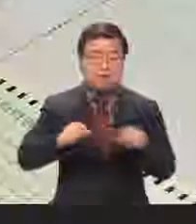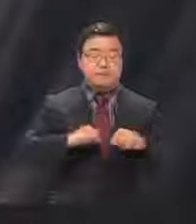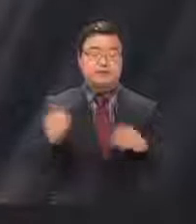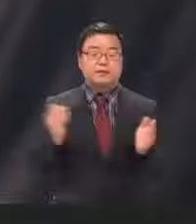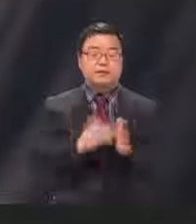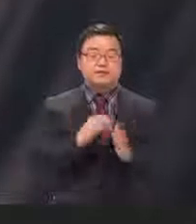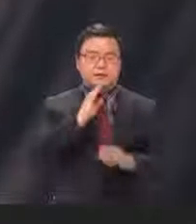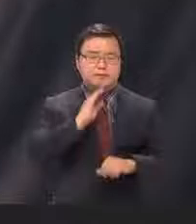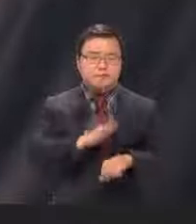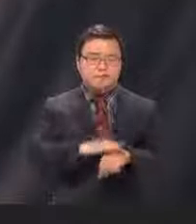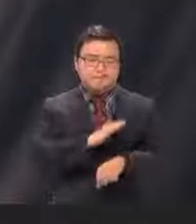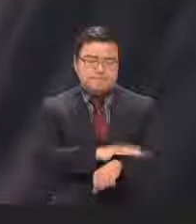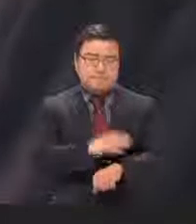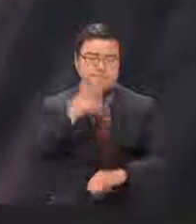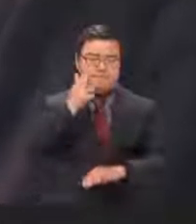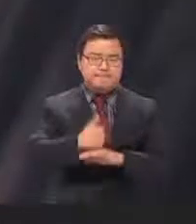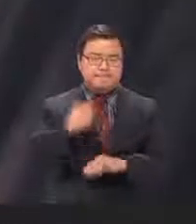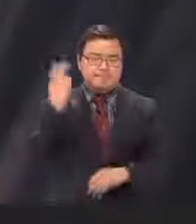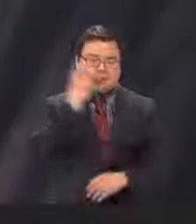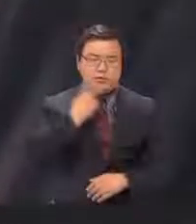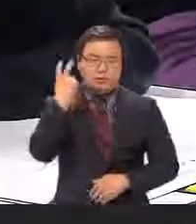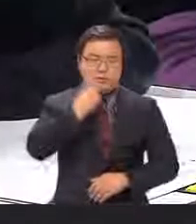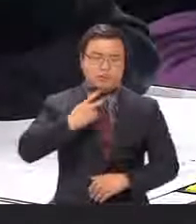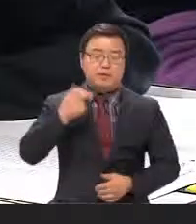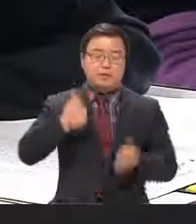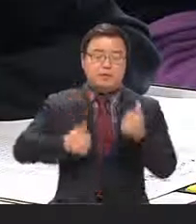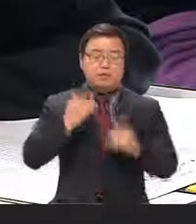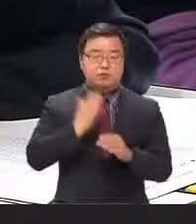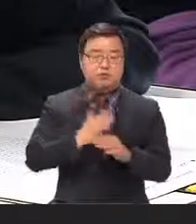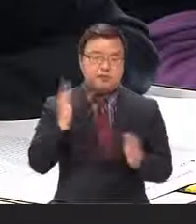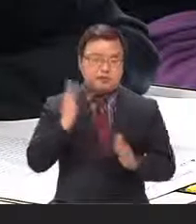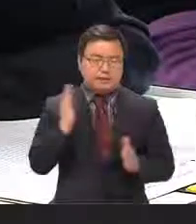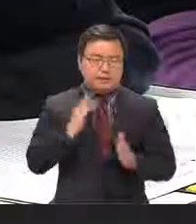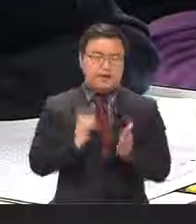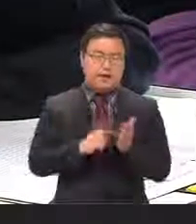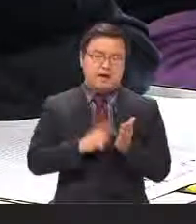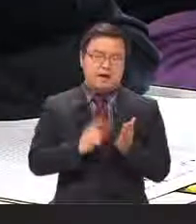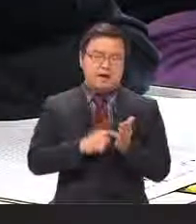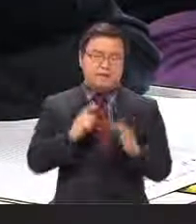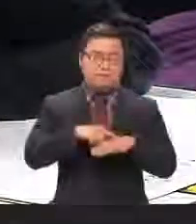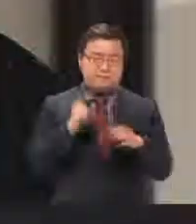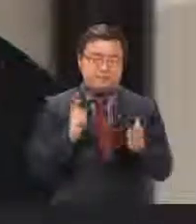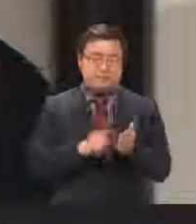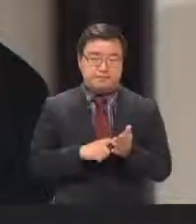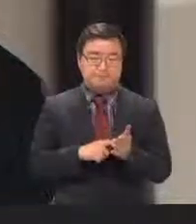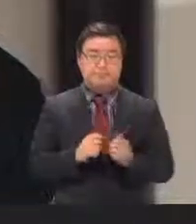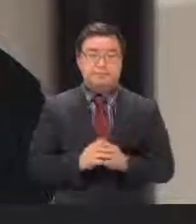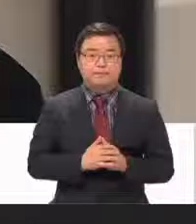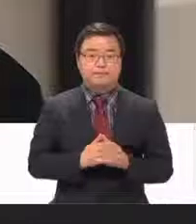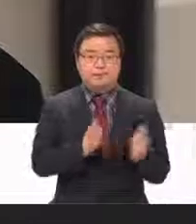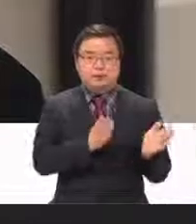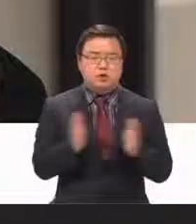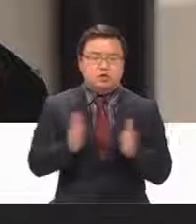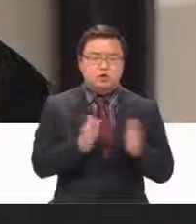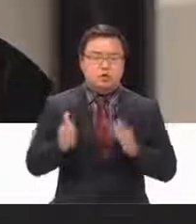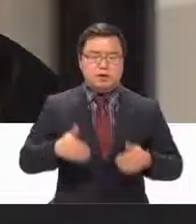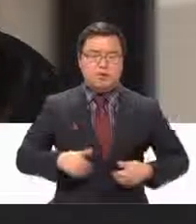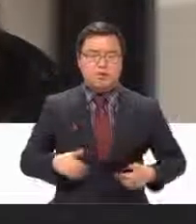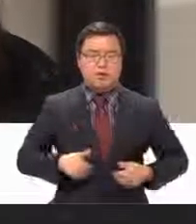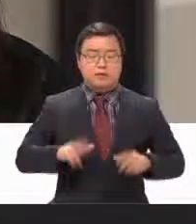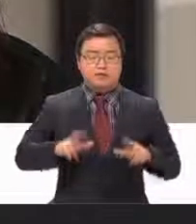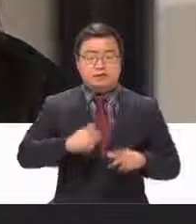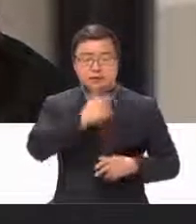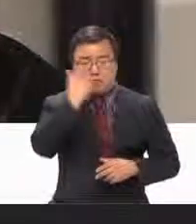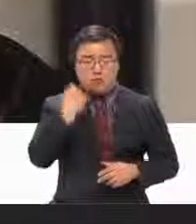최종 점검을 해야 하는 시험에서 수험생들은 조급해진 마음을 감출 수 없습니다 정리해야 할 것도 많고 지금 보면 부족한